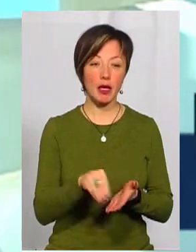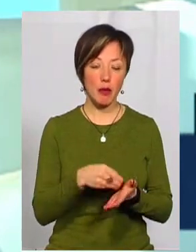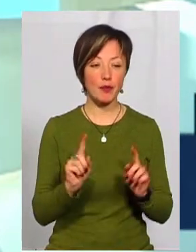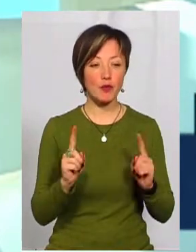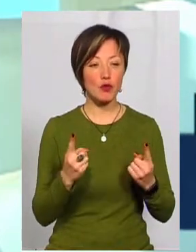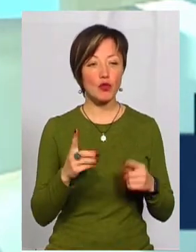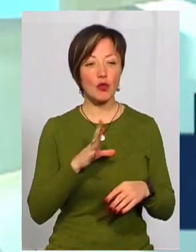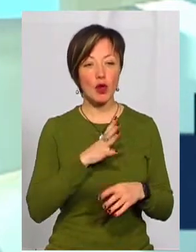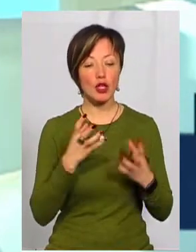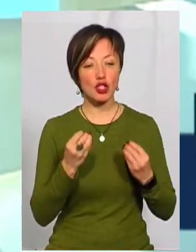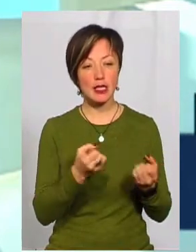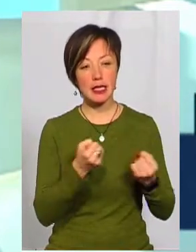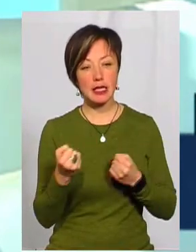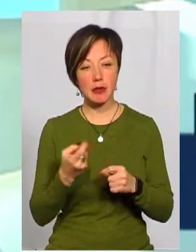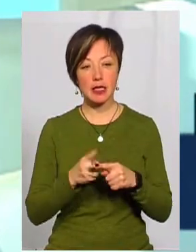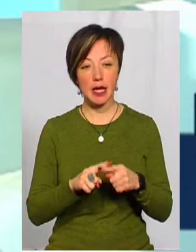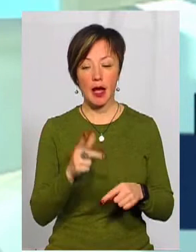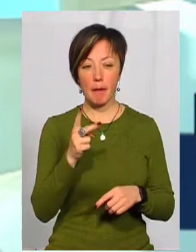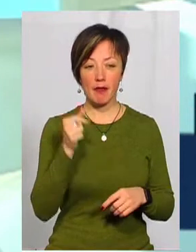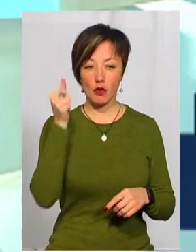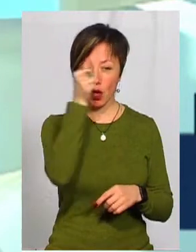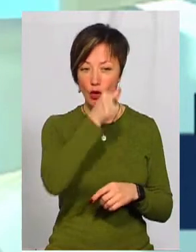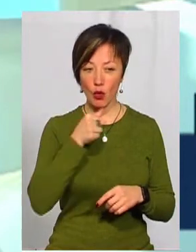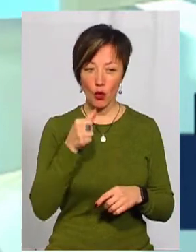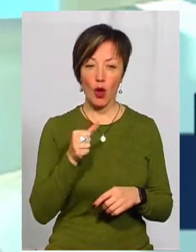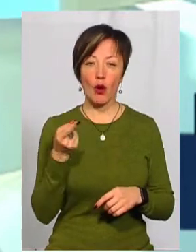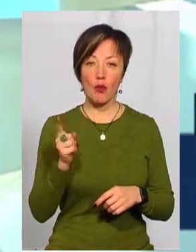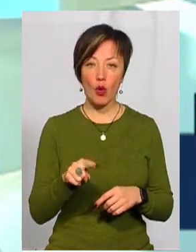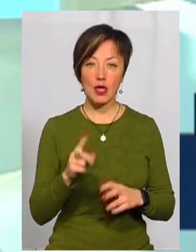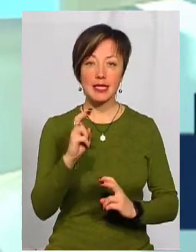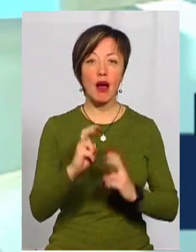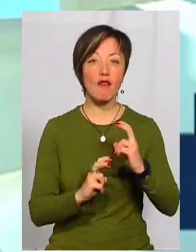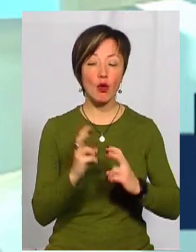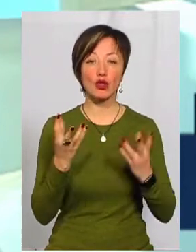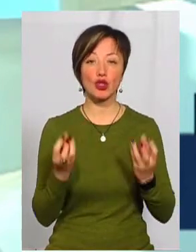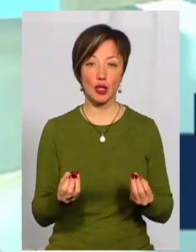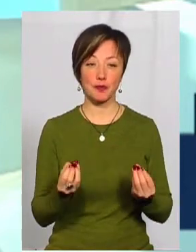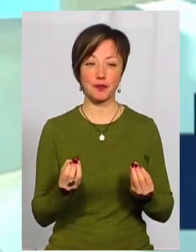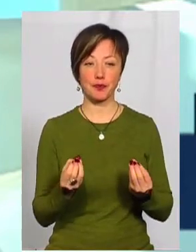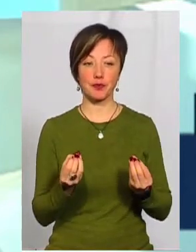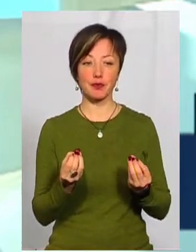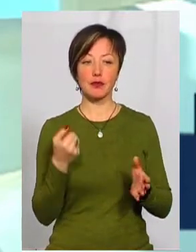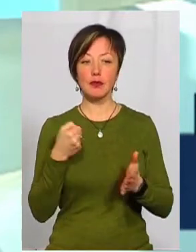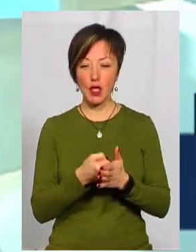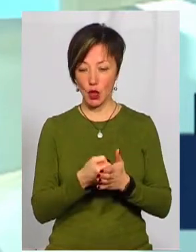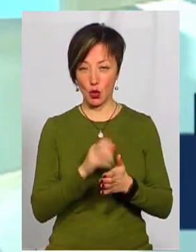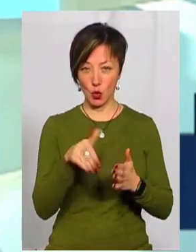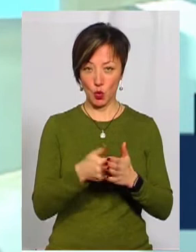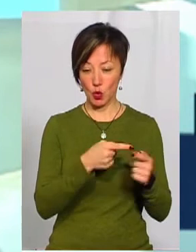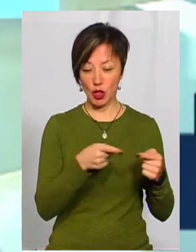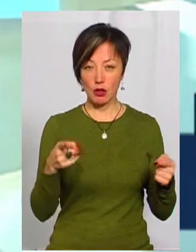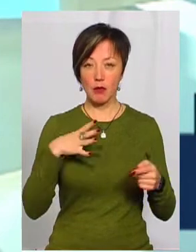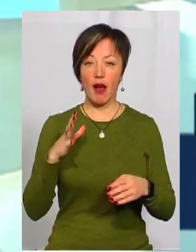придбаємо. Чому була ще затримка от навіть тих півтори року? Тому що завод ще до цього часу міг